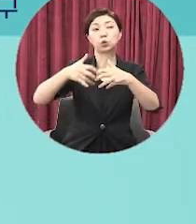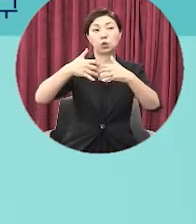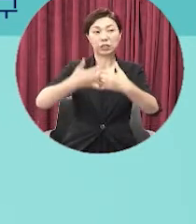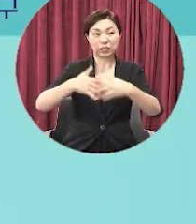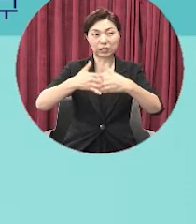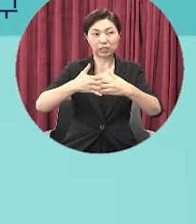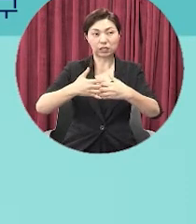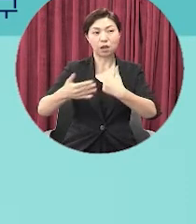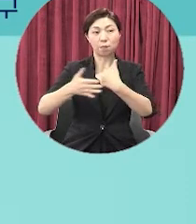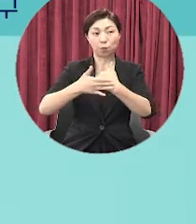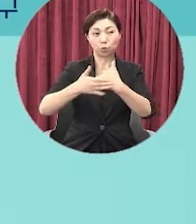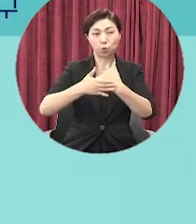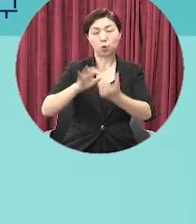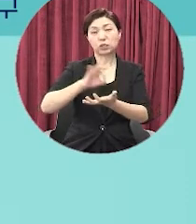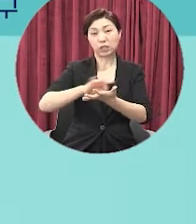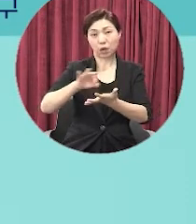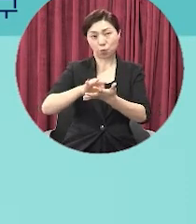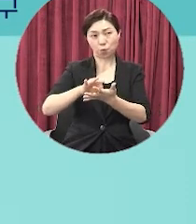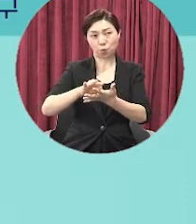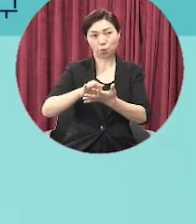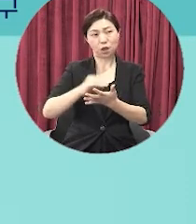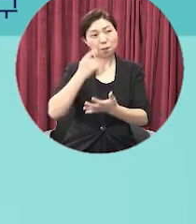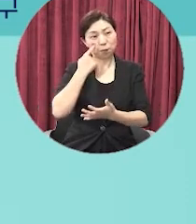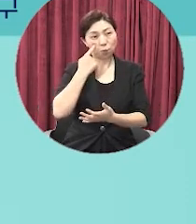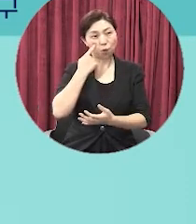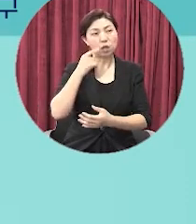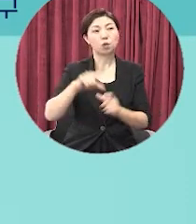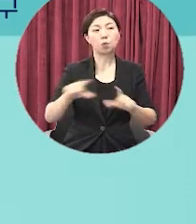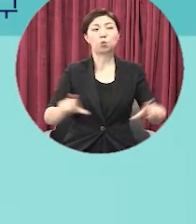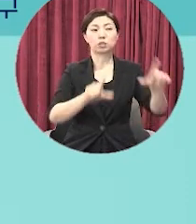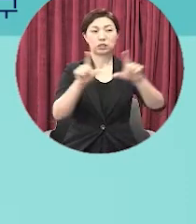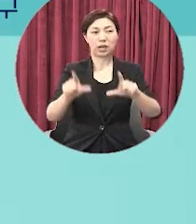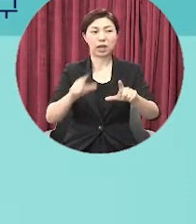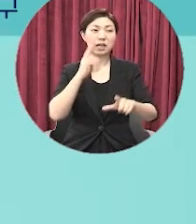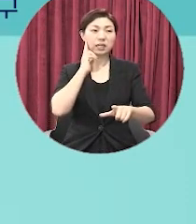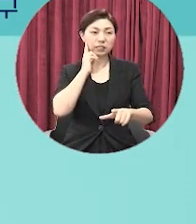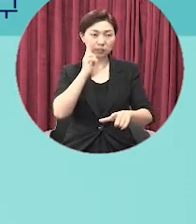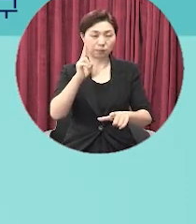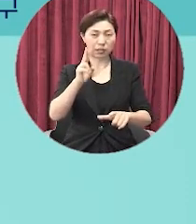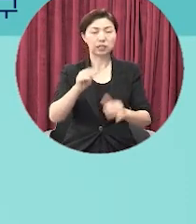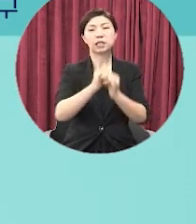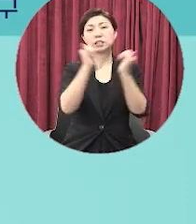획득과 사회 훈련에 경쟁에서는 또 중증 과 다르게 필요하겠습니다